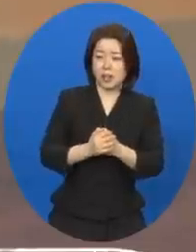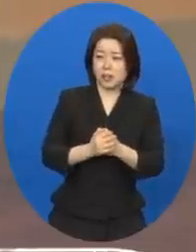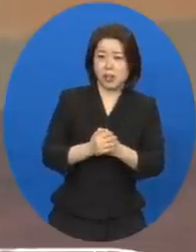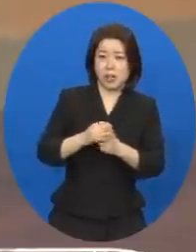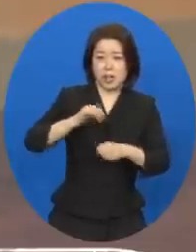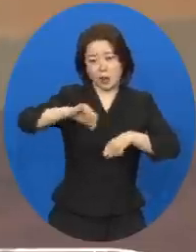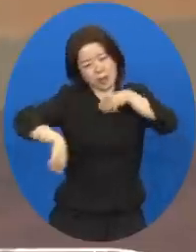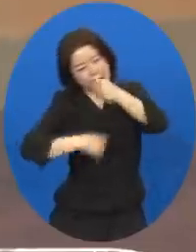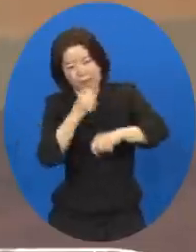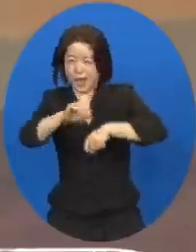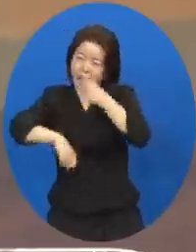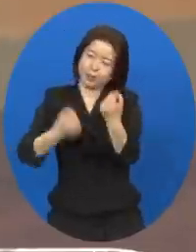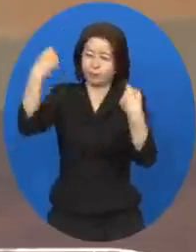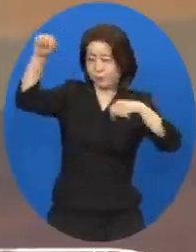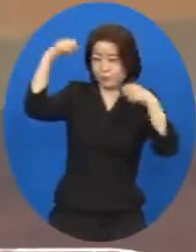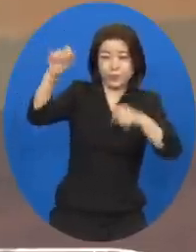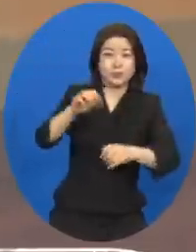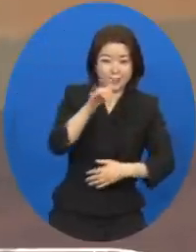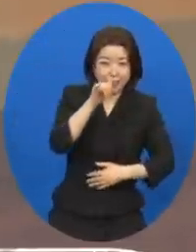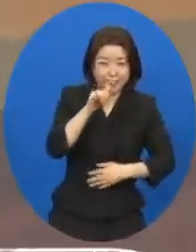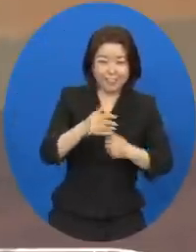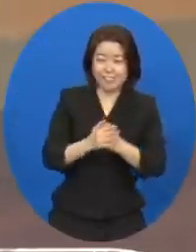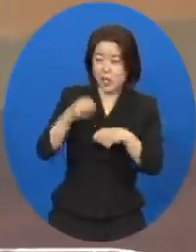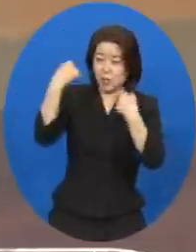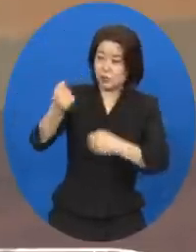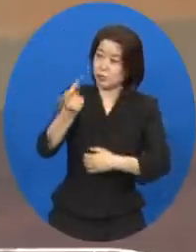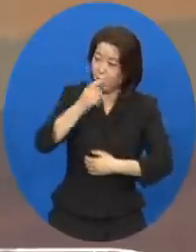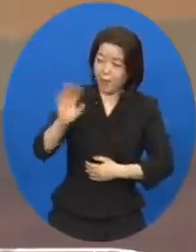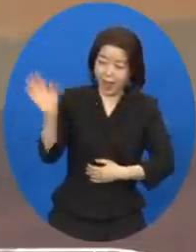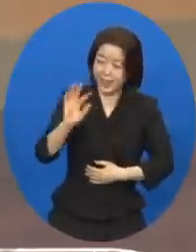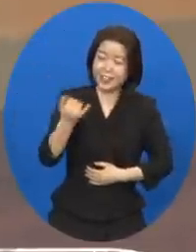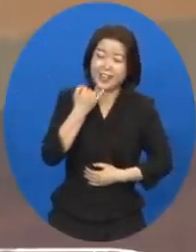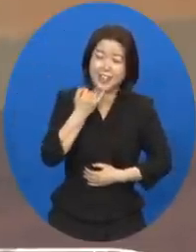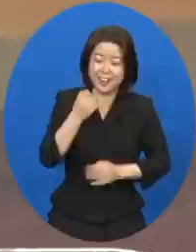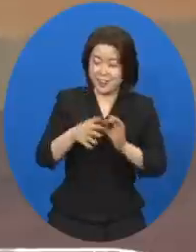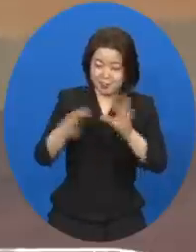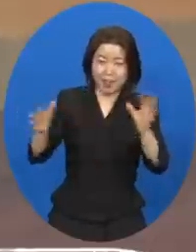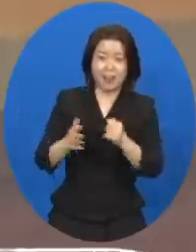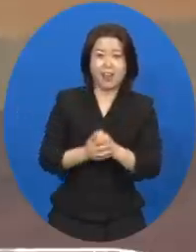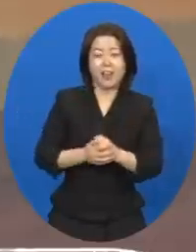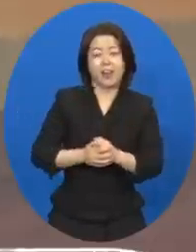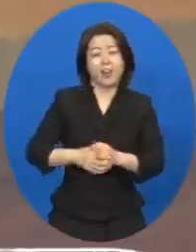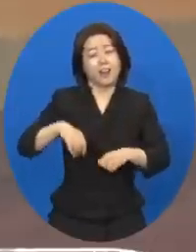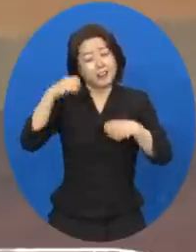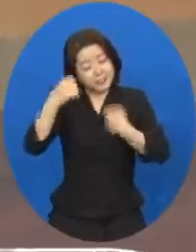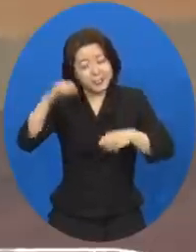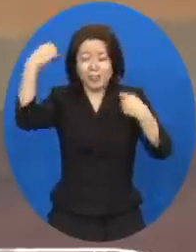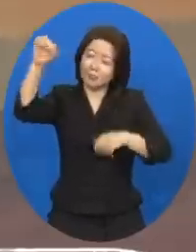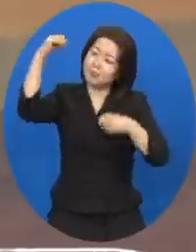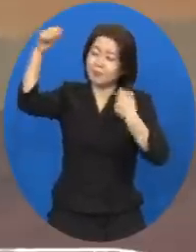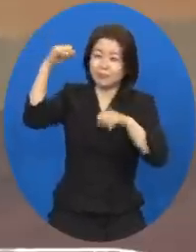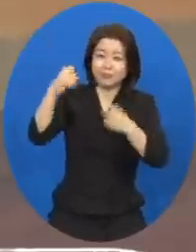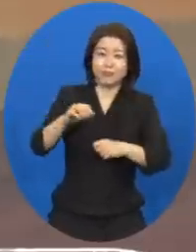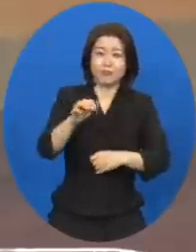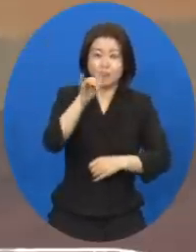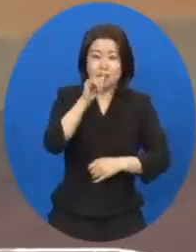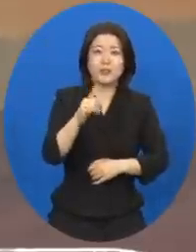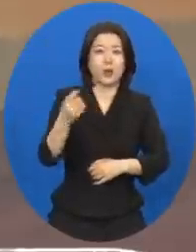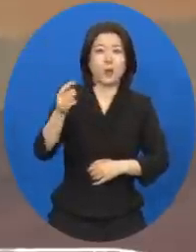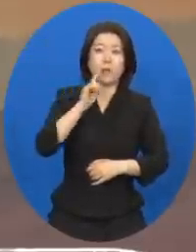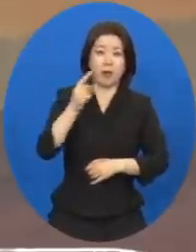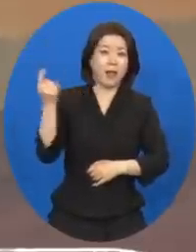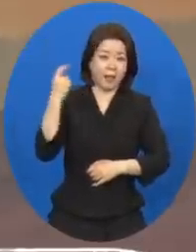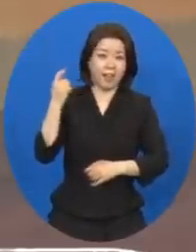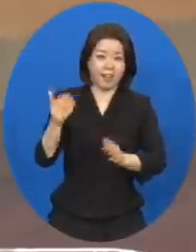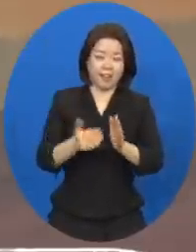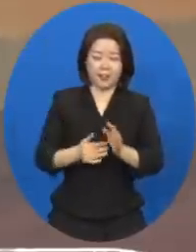있다고 그러더라고요. 네. 춤을 안 배워도 상관이 없어요. 그냥 있는 그대로 손발을 그냥 움직이면 되는 춤도 있다고